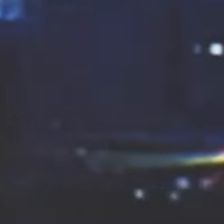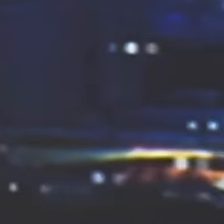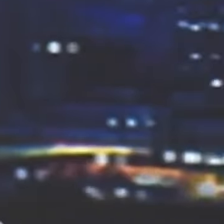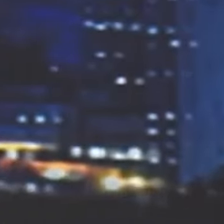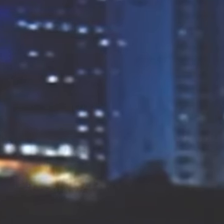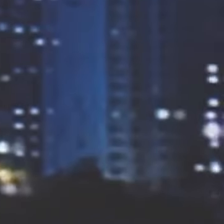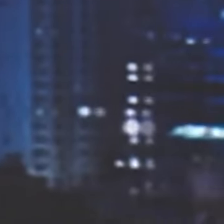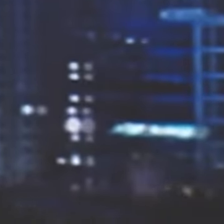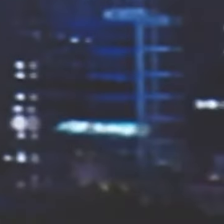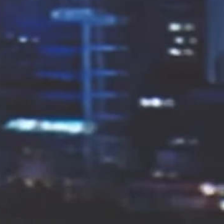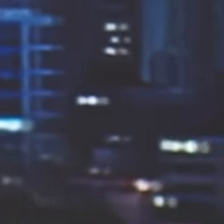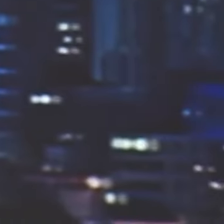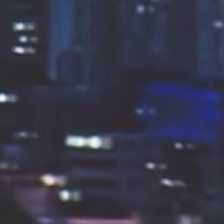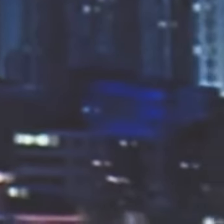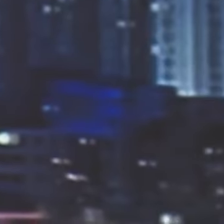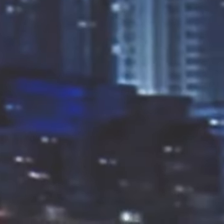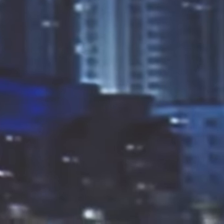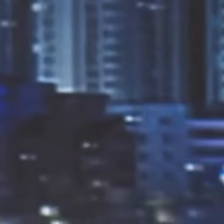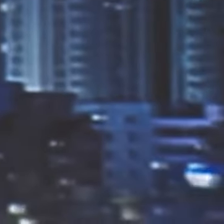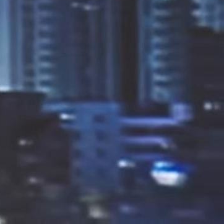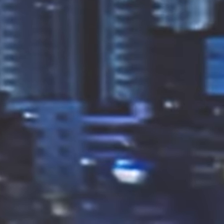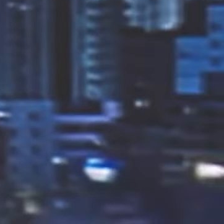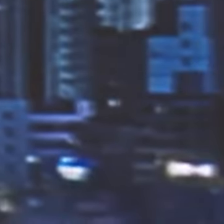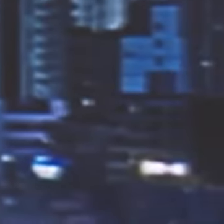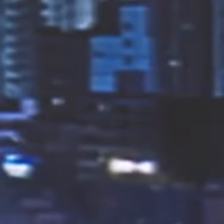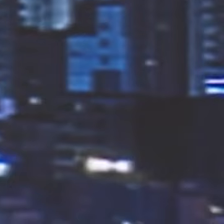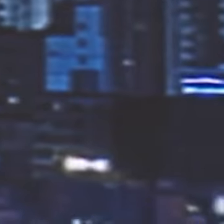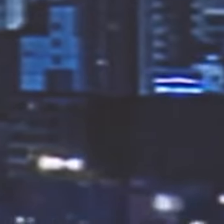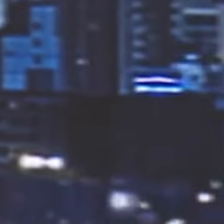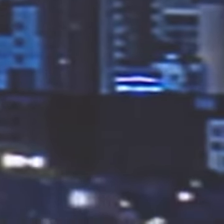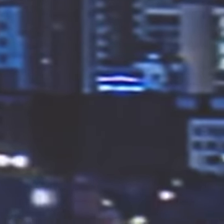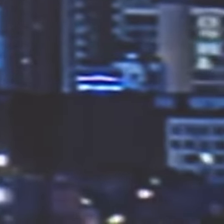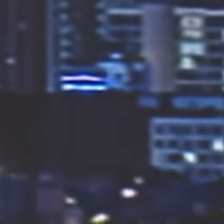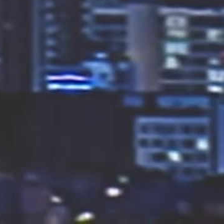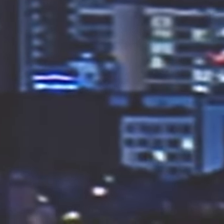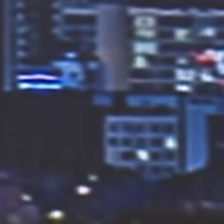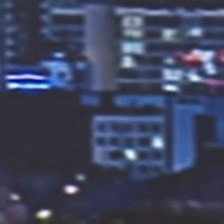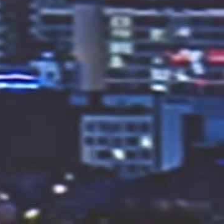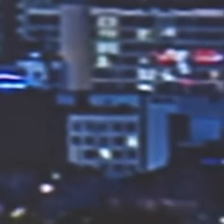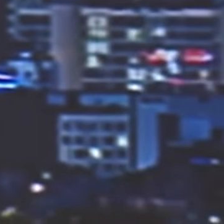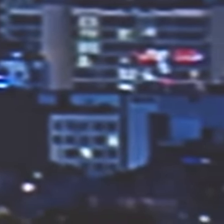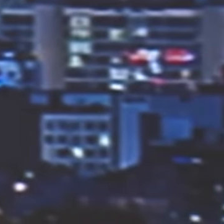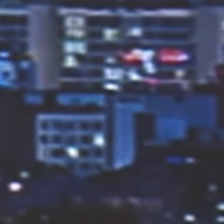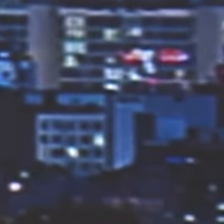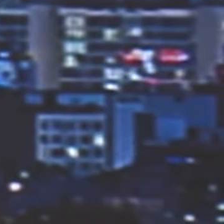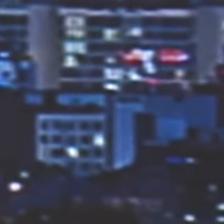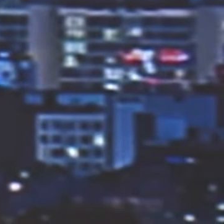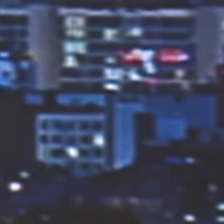JTBC 뉴스를 시청해주신 여러분 고맙습니다. 저희는 저녁 6시 50분 뉴스룸에서 뵙겠습니다.